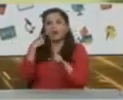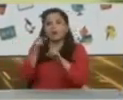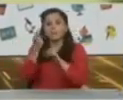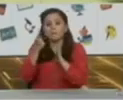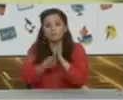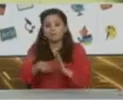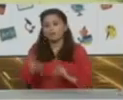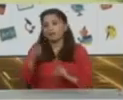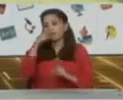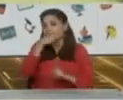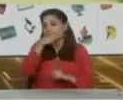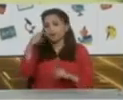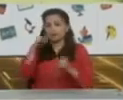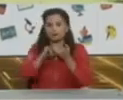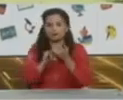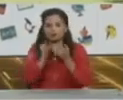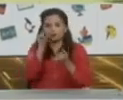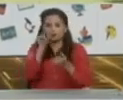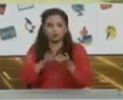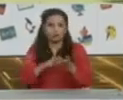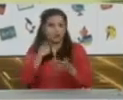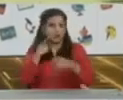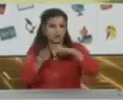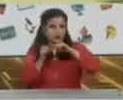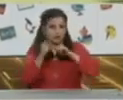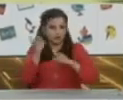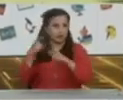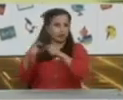सुनीता पॉल जी ने लिखा है, सर